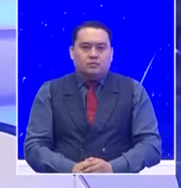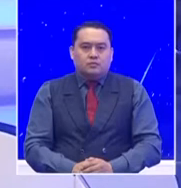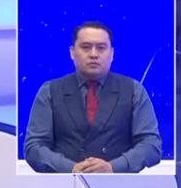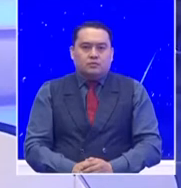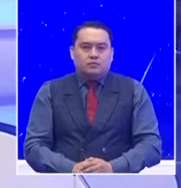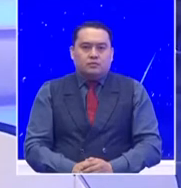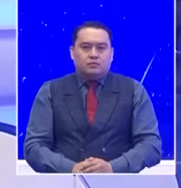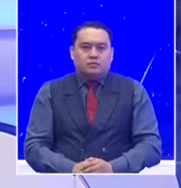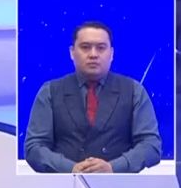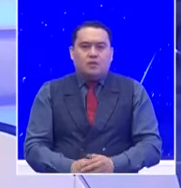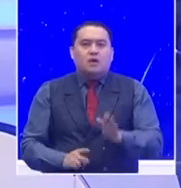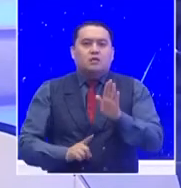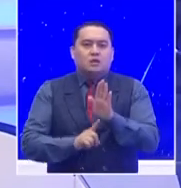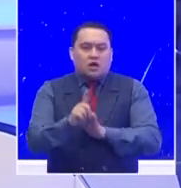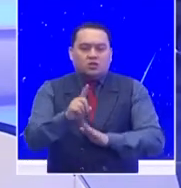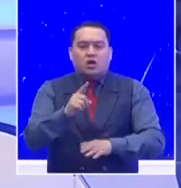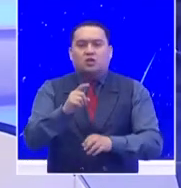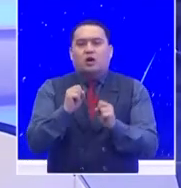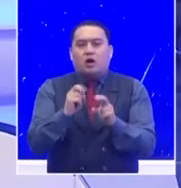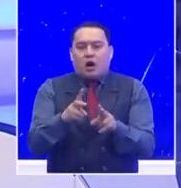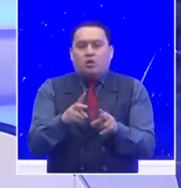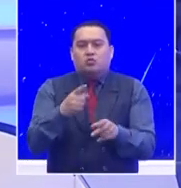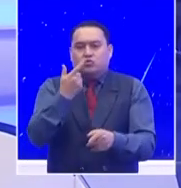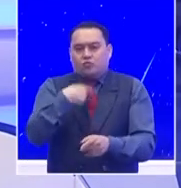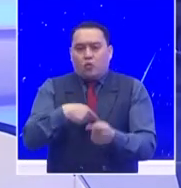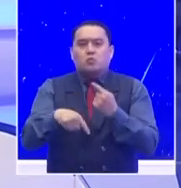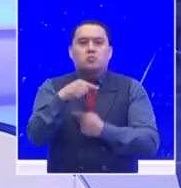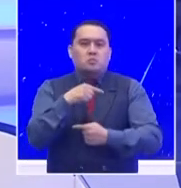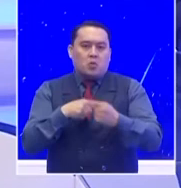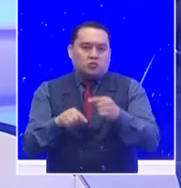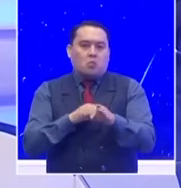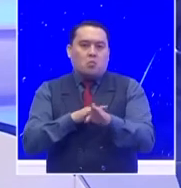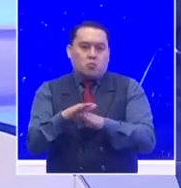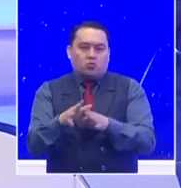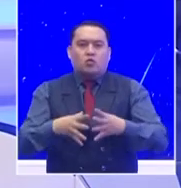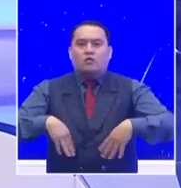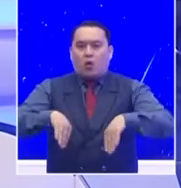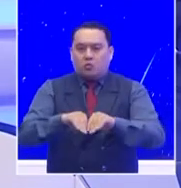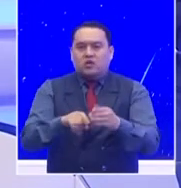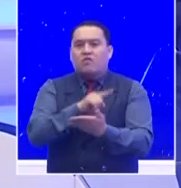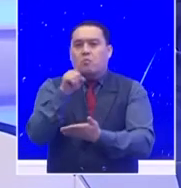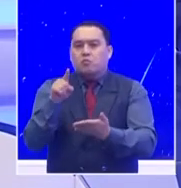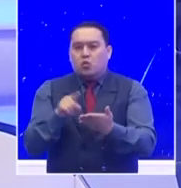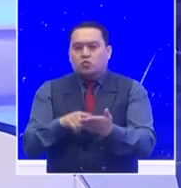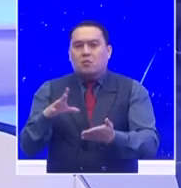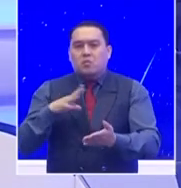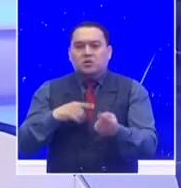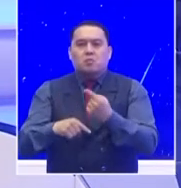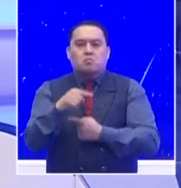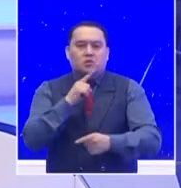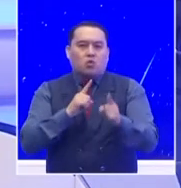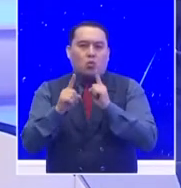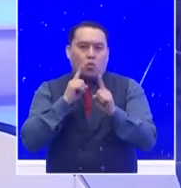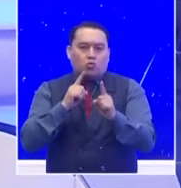и общественную деятельность? Как начать собственный бизнес и стать полноценным гражданином общества? Подобные вопросы прозвучали на бизнес-тренинге